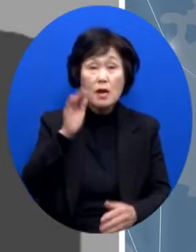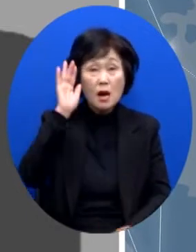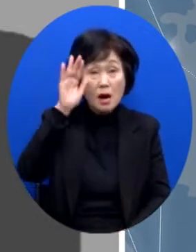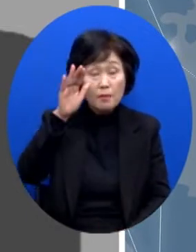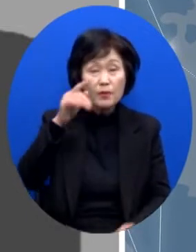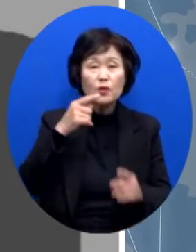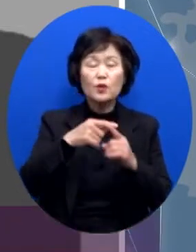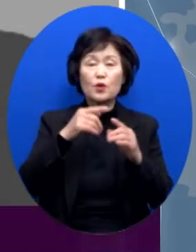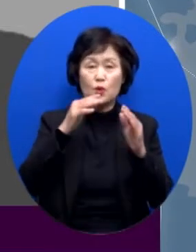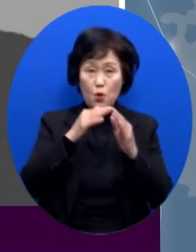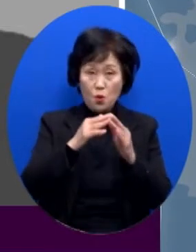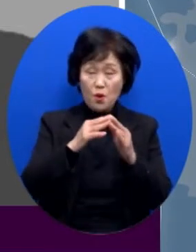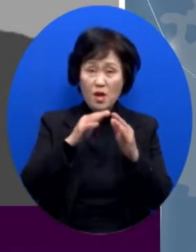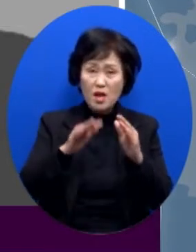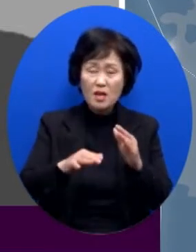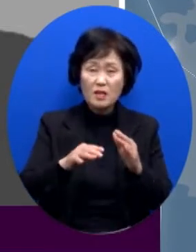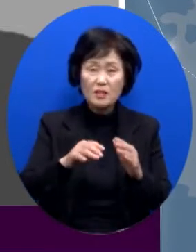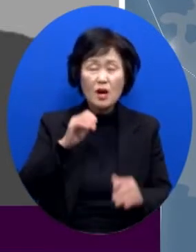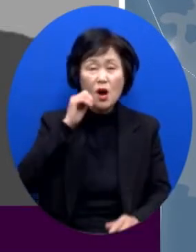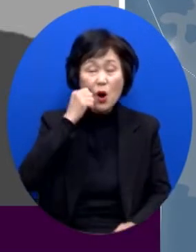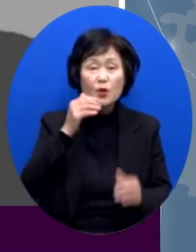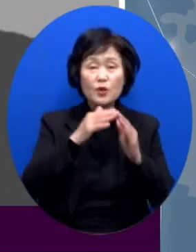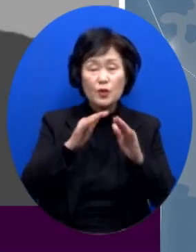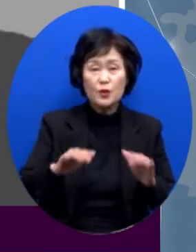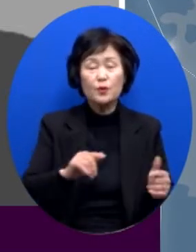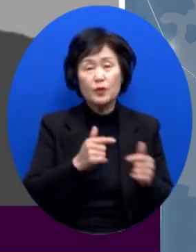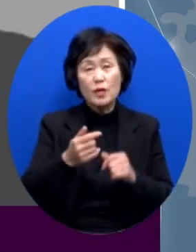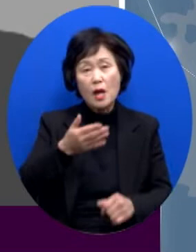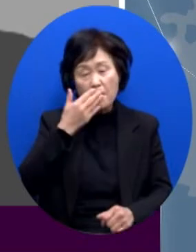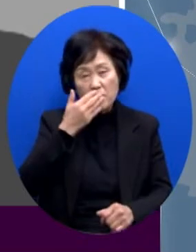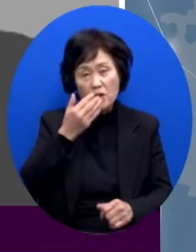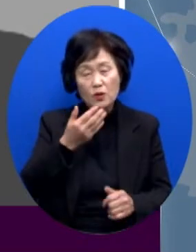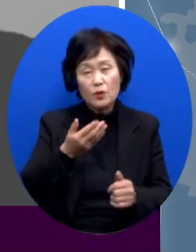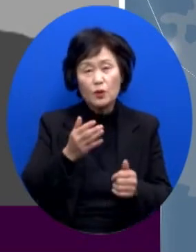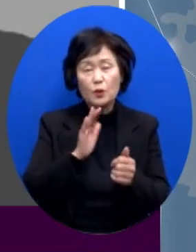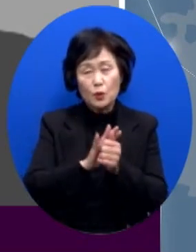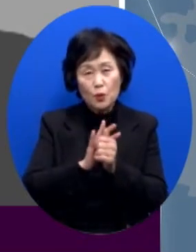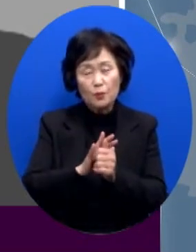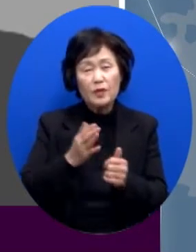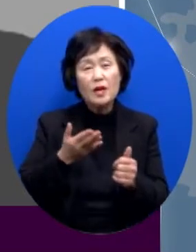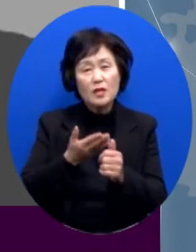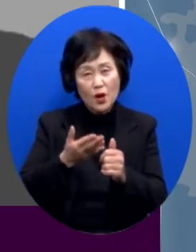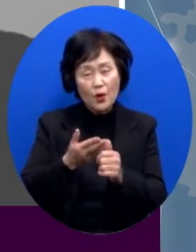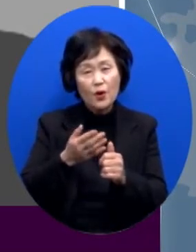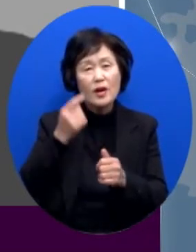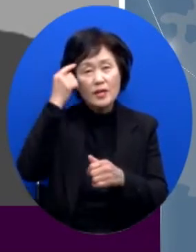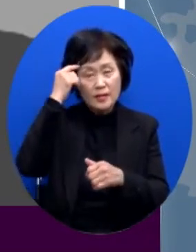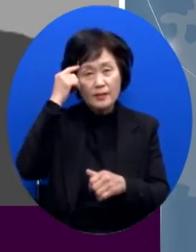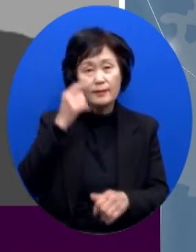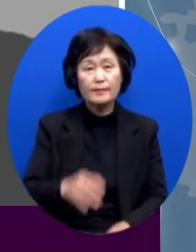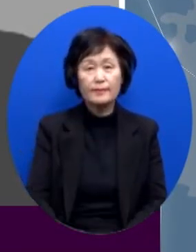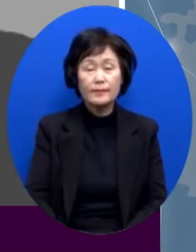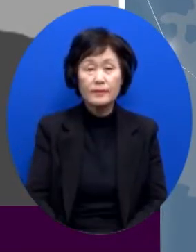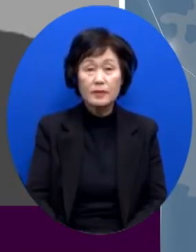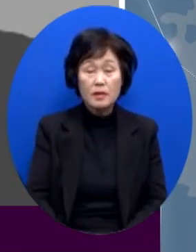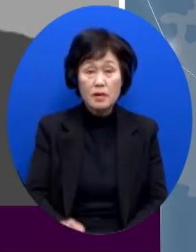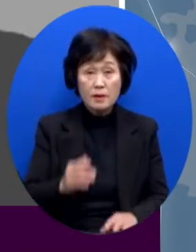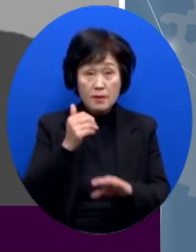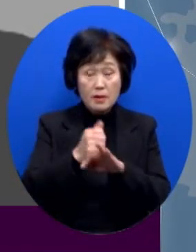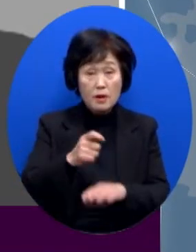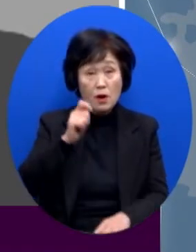마지막으로 우크라이나 현지 와 평화를 위한 기도 요청 메시지에 이 전해주시죠 4 그저 새끼 통화하면서